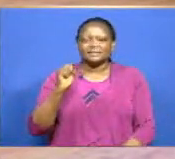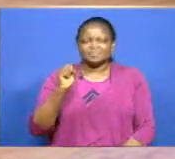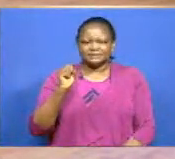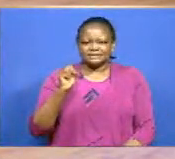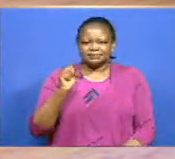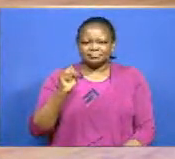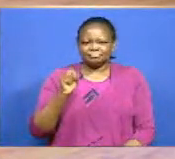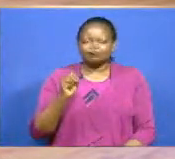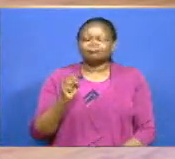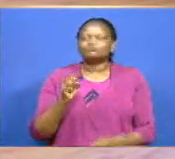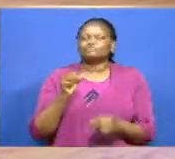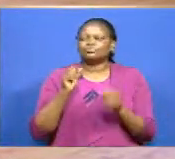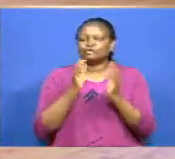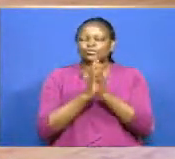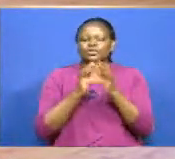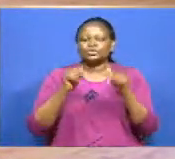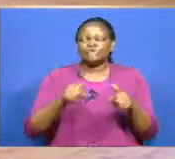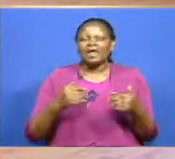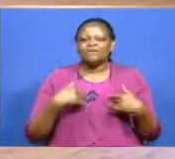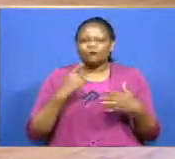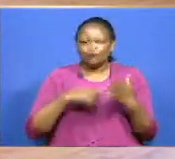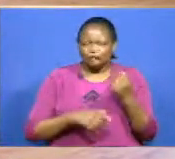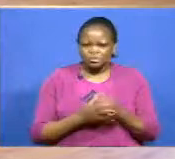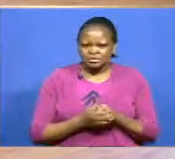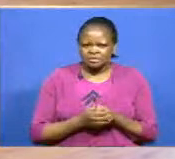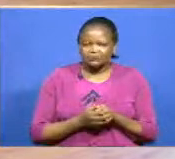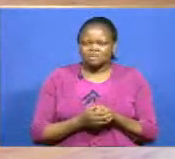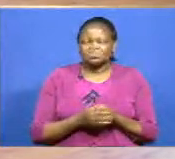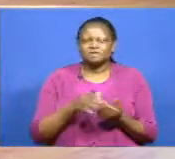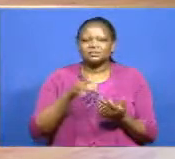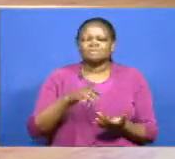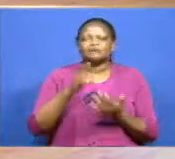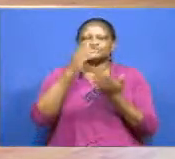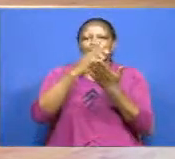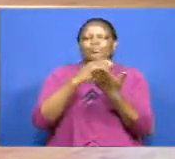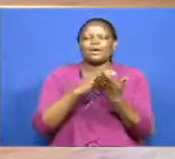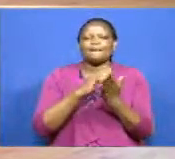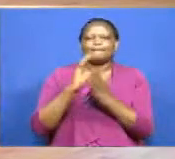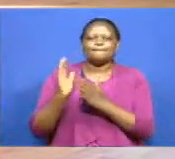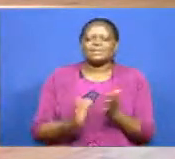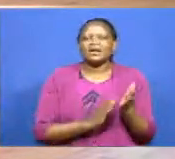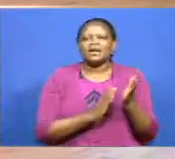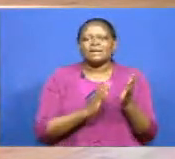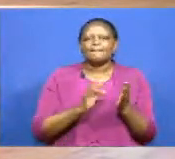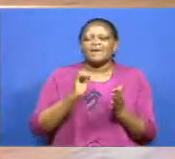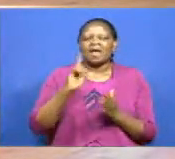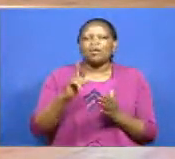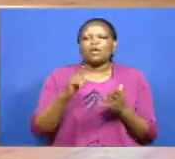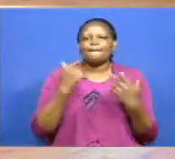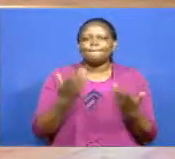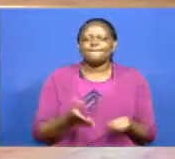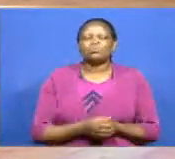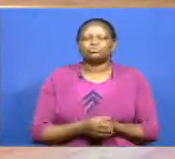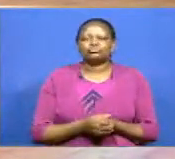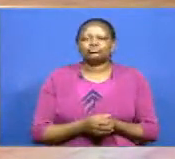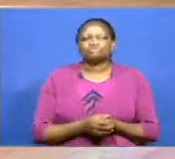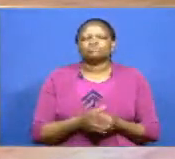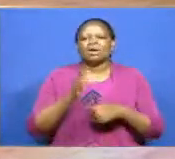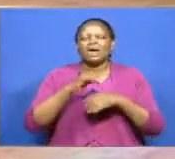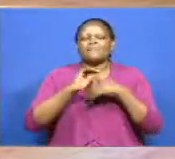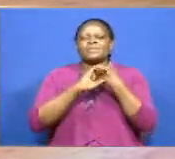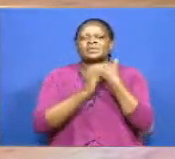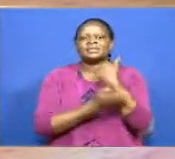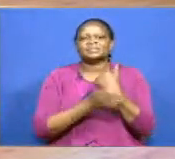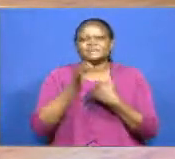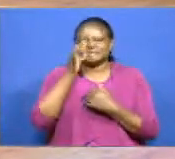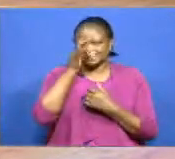taarifa zetu hii leo mtazamaji tuna makala maalum yaliyoandaliwa na mwenzangu Caroline Kamau kuhusiana na mimba za mapema katika kaunti ya Nyeri.